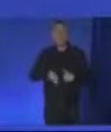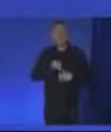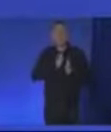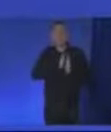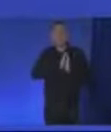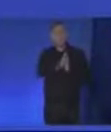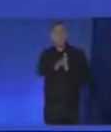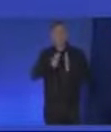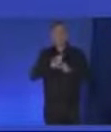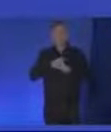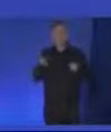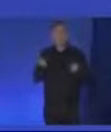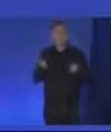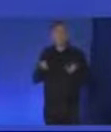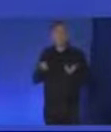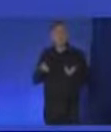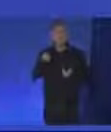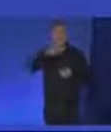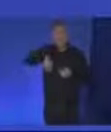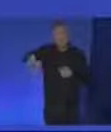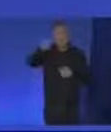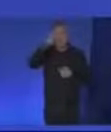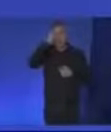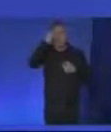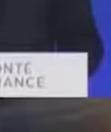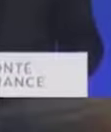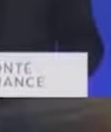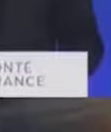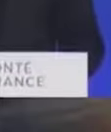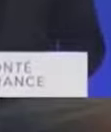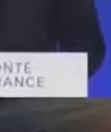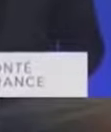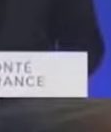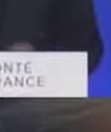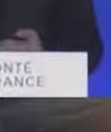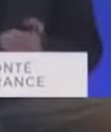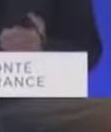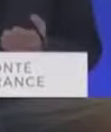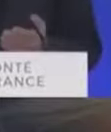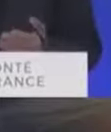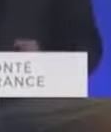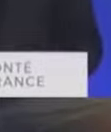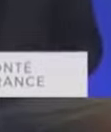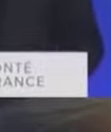franchise, et il vous revient maintenant en conscience de réfléchir à